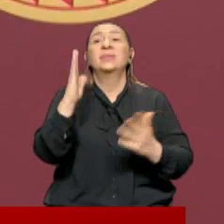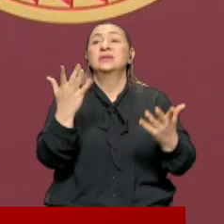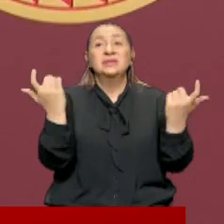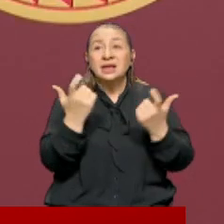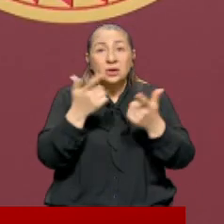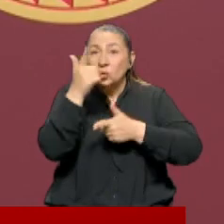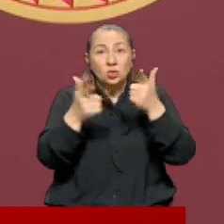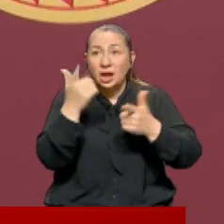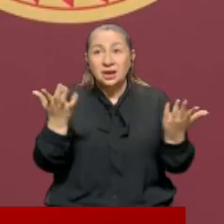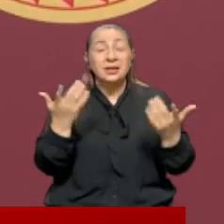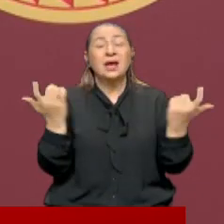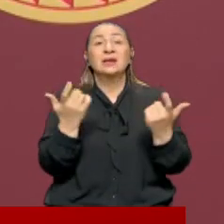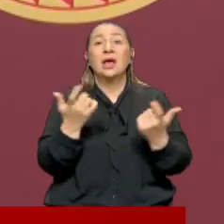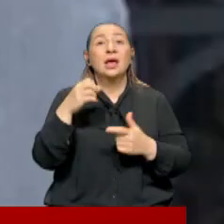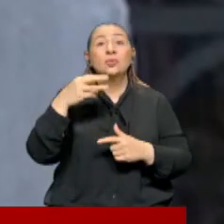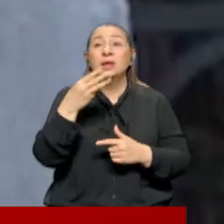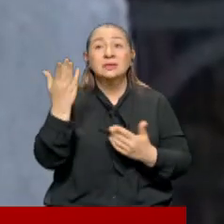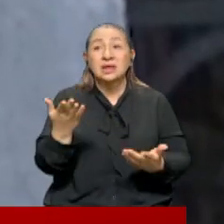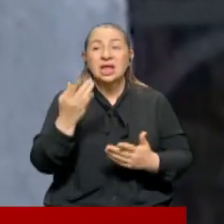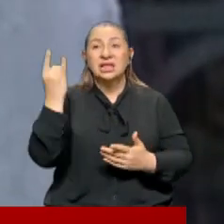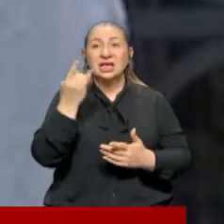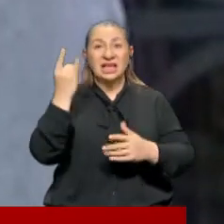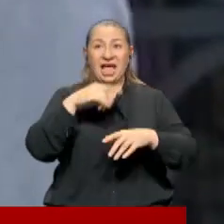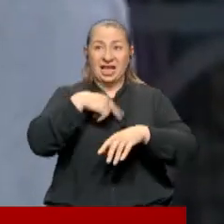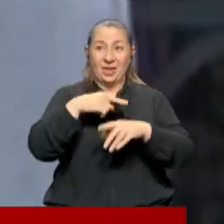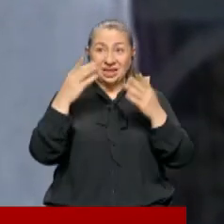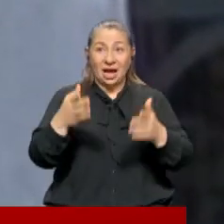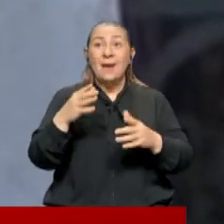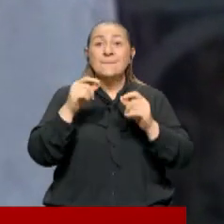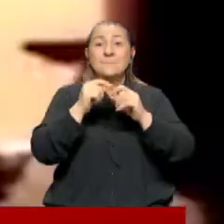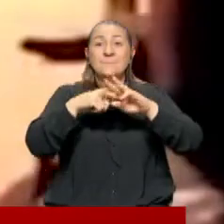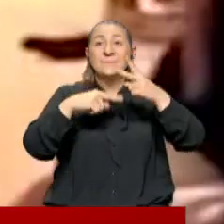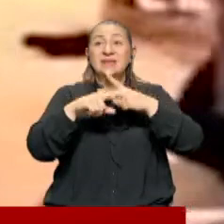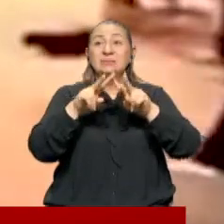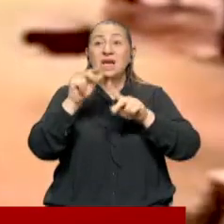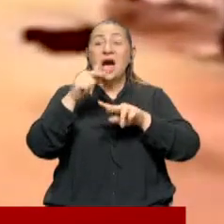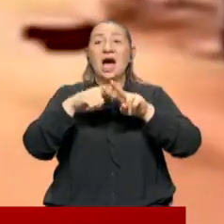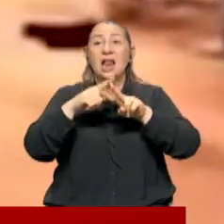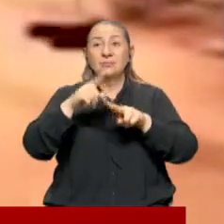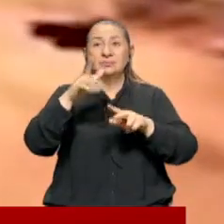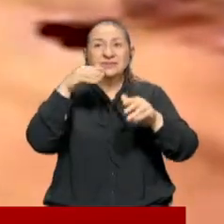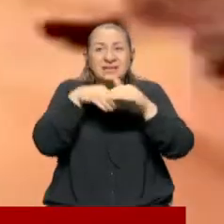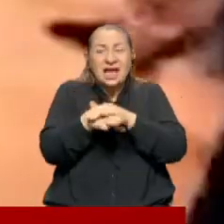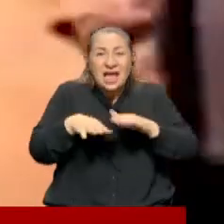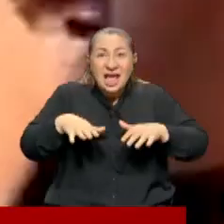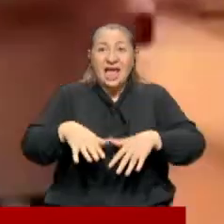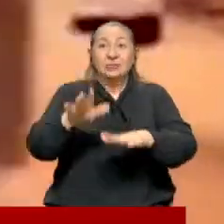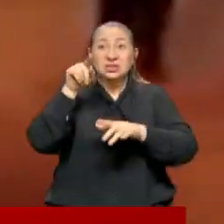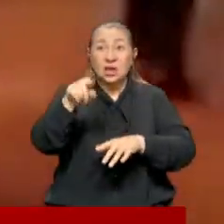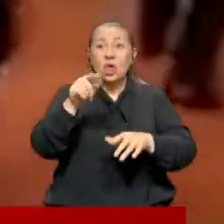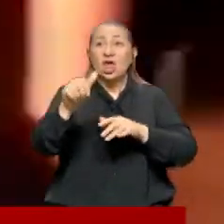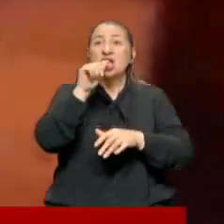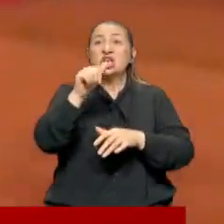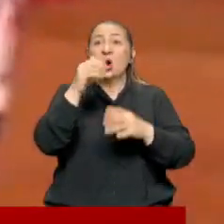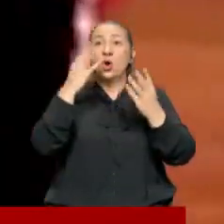Nerede görüntüler? Görüntüler nerede Erdoğan? Gezi eylemleri sırasında Bezmi Alim Valide Sultan Camii'ne sığınan eylemcilerin orada